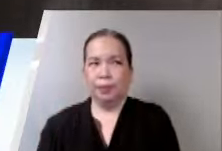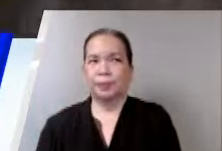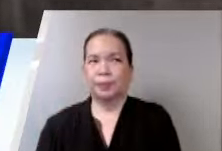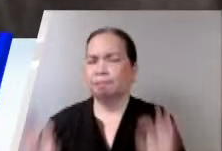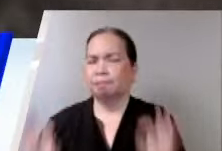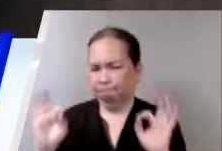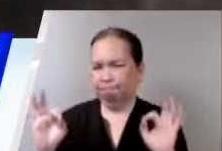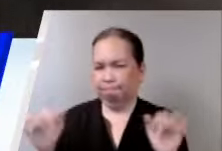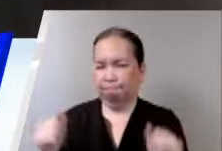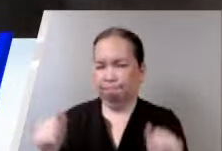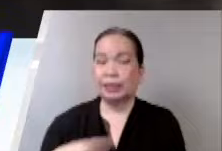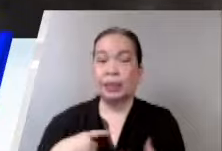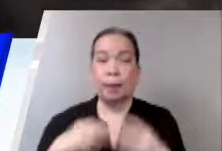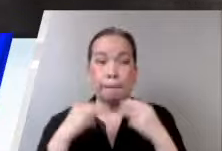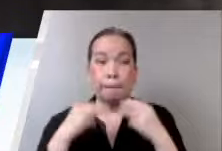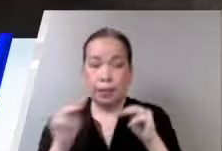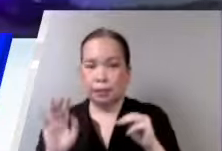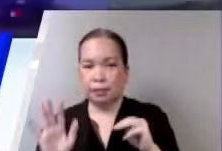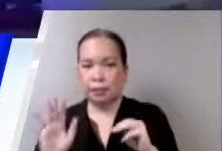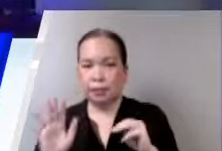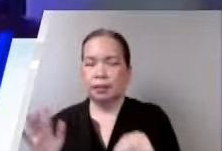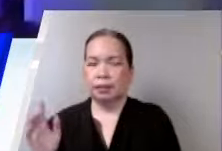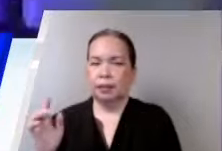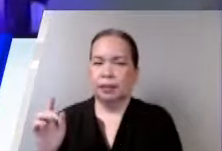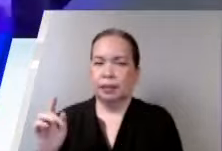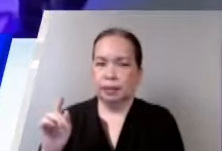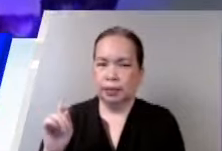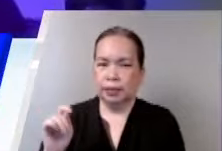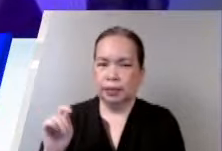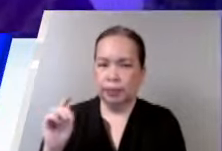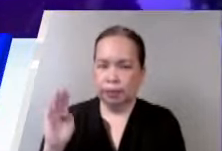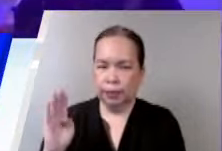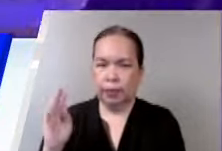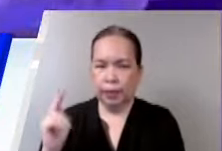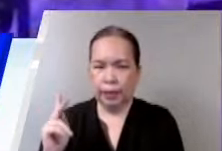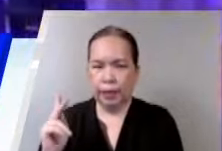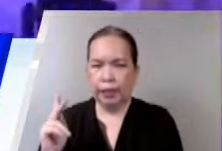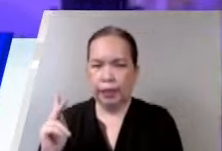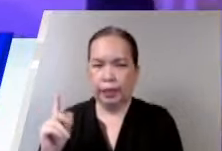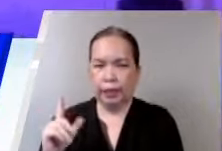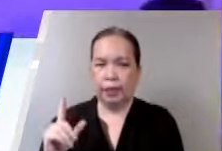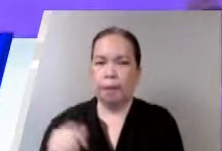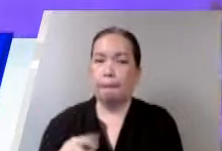The Bubay and Tekla Show Facebook page. May mga nag-alala kasi.